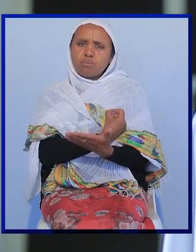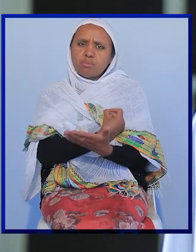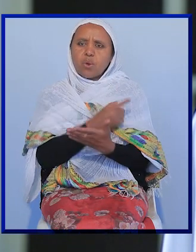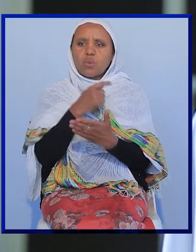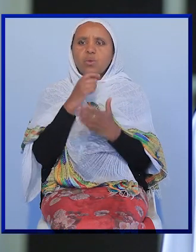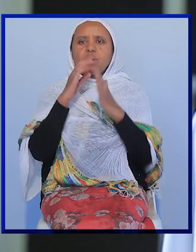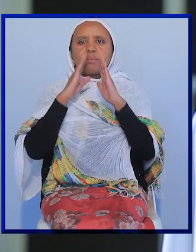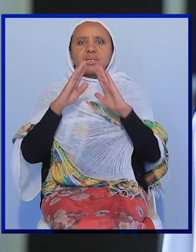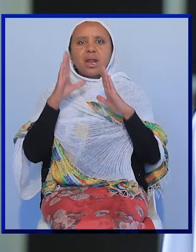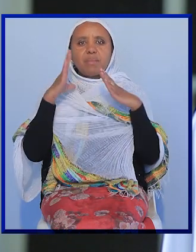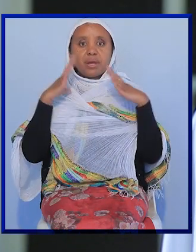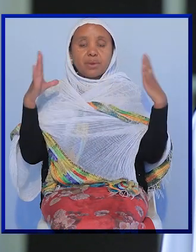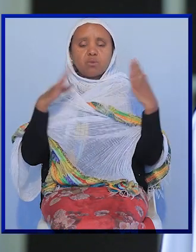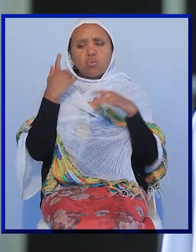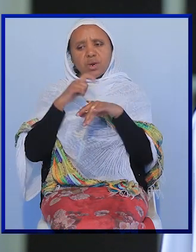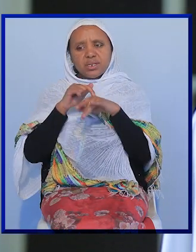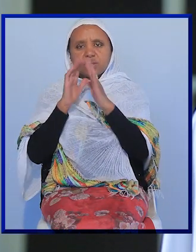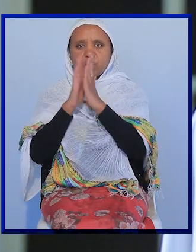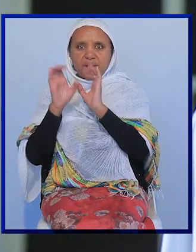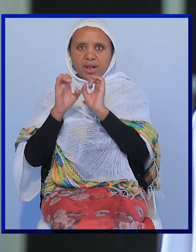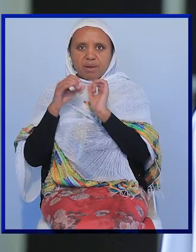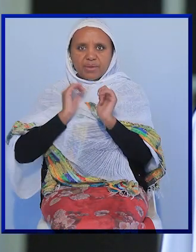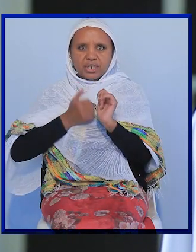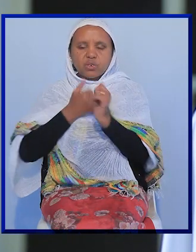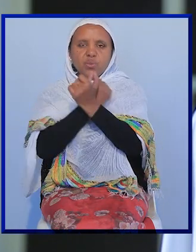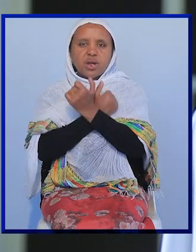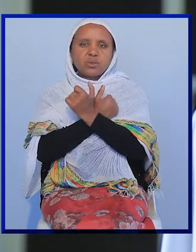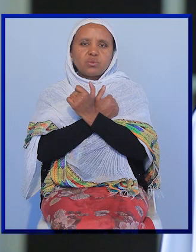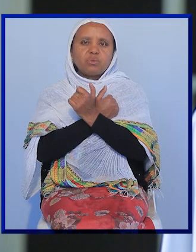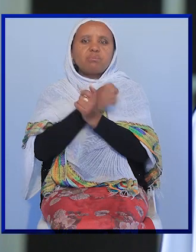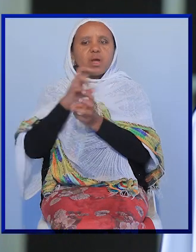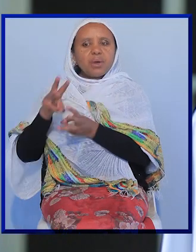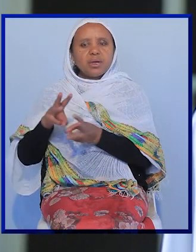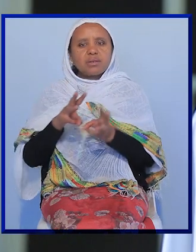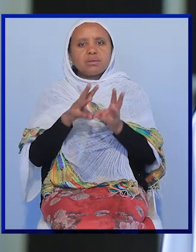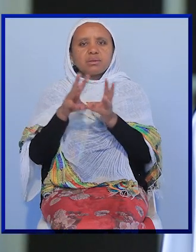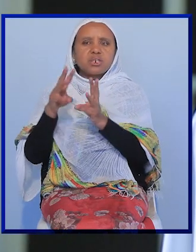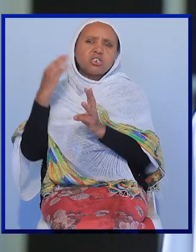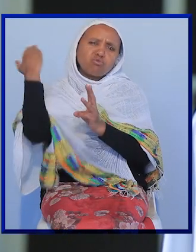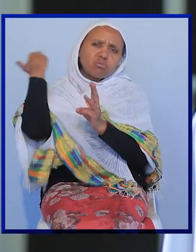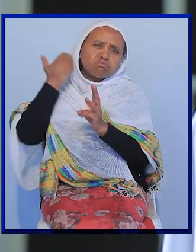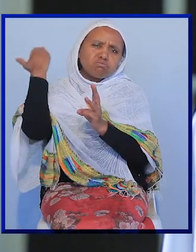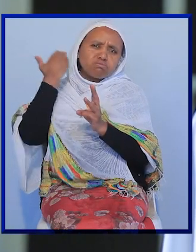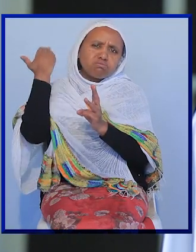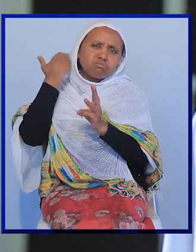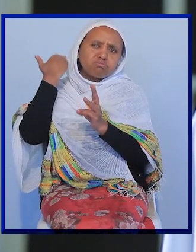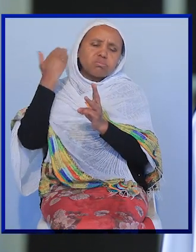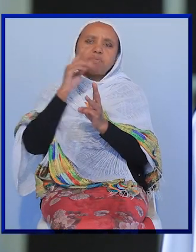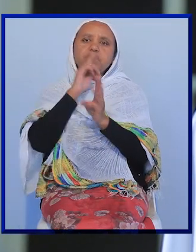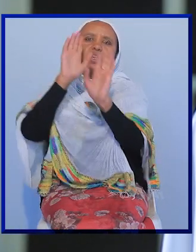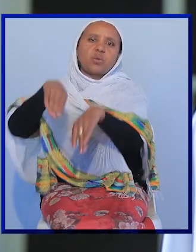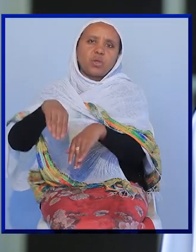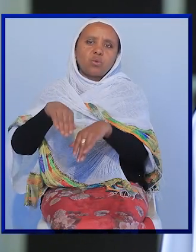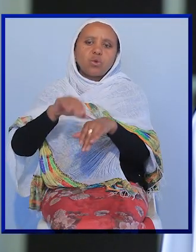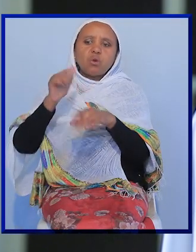በሰላመ ገብርኤልን ዘወትር የሚያደርስ ነበርና የእመቤታችን ወዳጅ ነው። ታዲያ በመንገድ ሲሄድ ሽፍቶች ደብድበውት መንገድ ዳር ጥለውት ሄዱ።